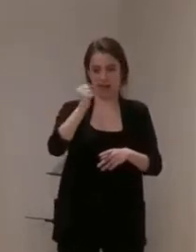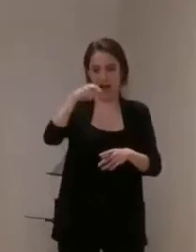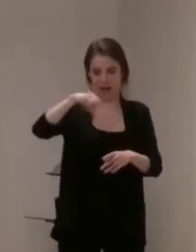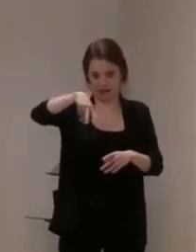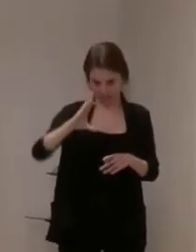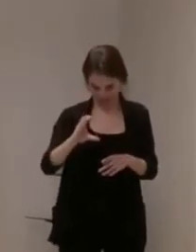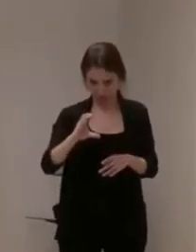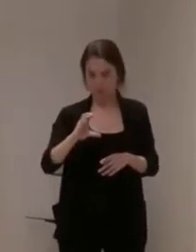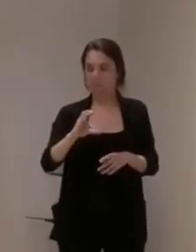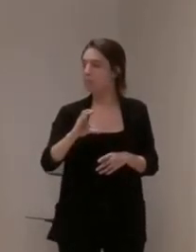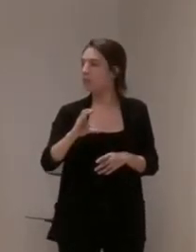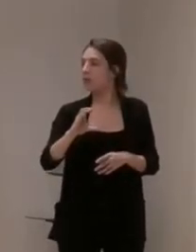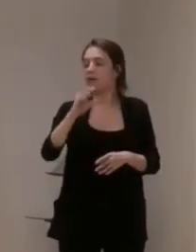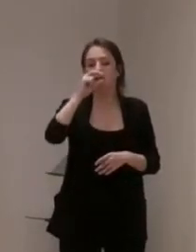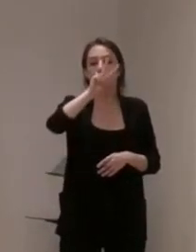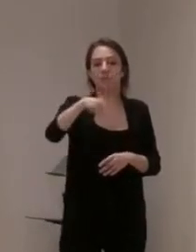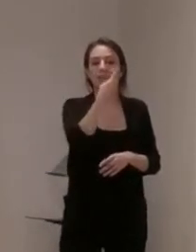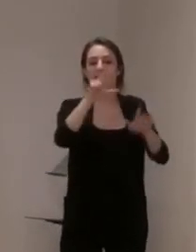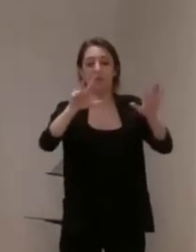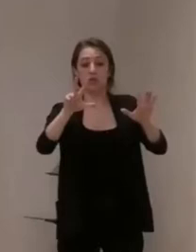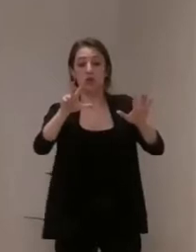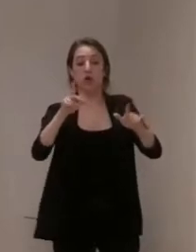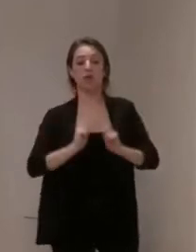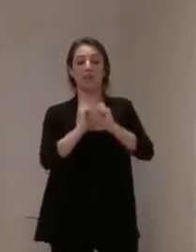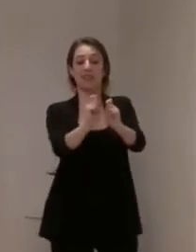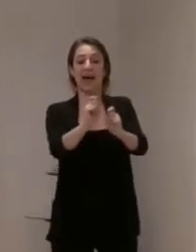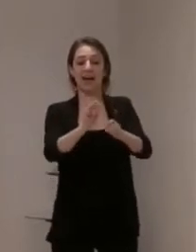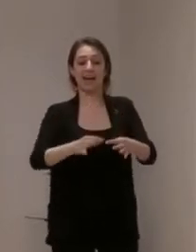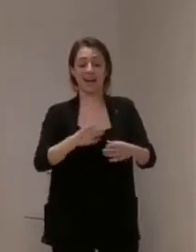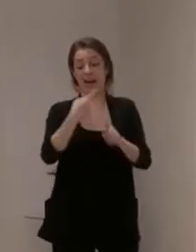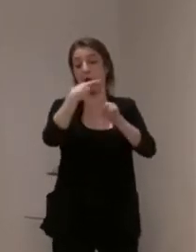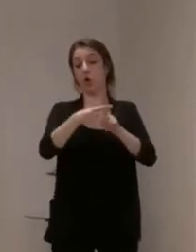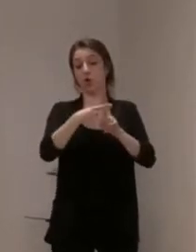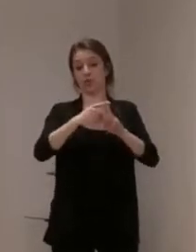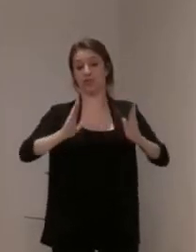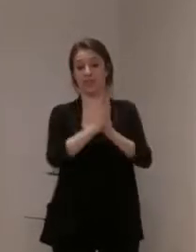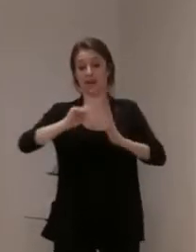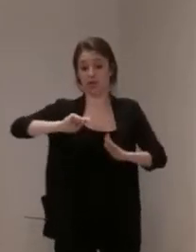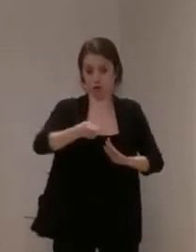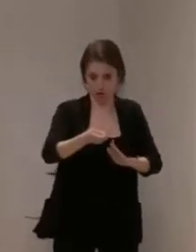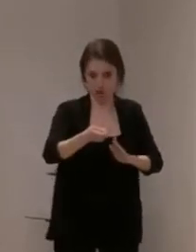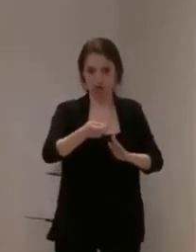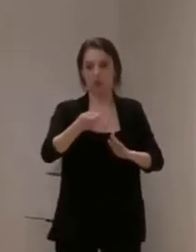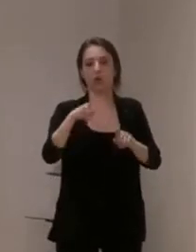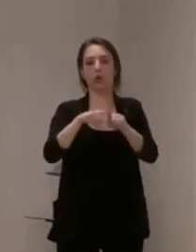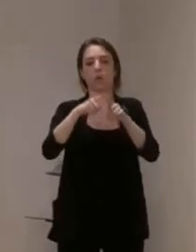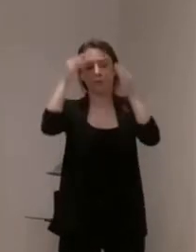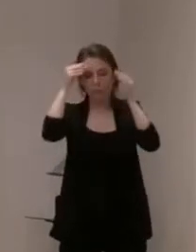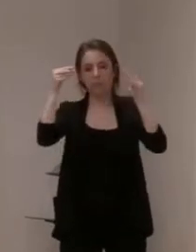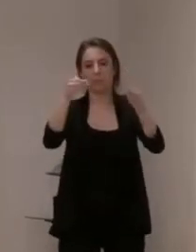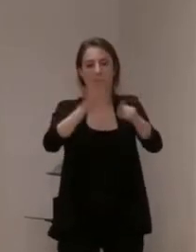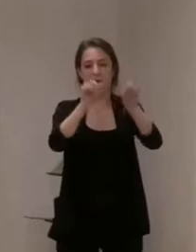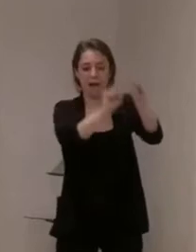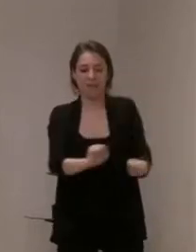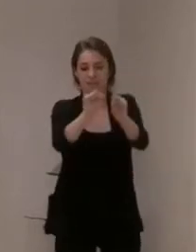el convoca. El 2018 també va rebre la Creu de Sant Jordi, llegeixo literalment, per la seva valuosa contribució a la defensa dels drets lingüístics